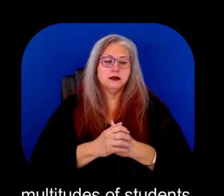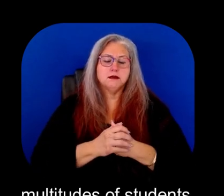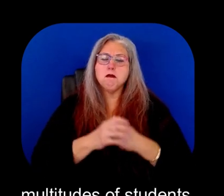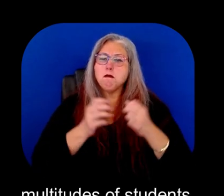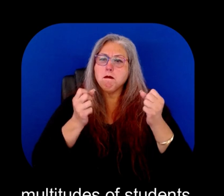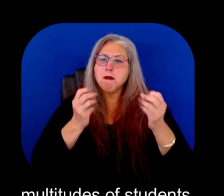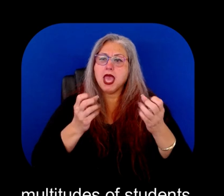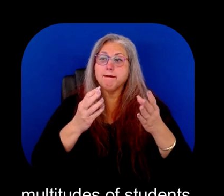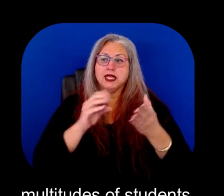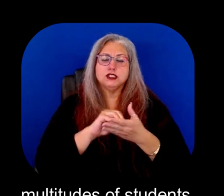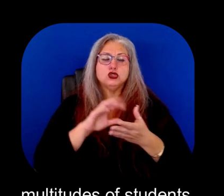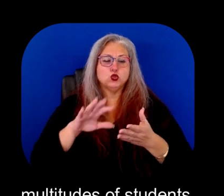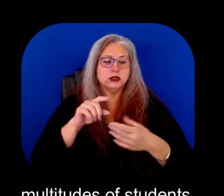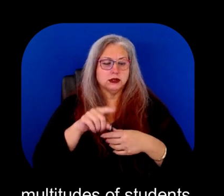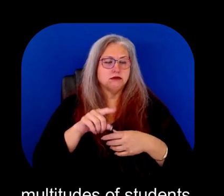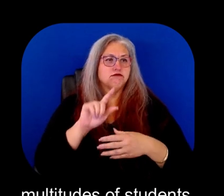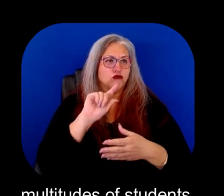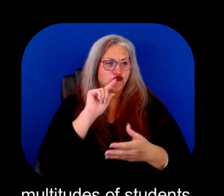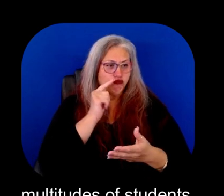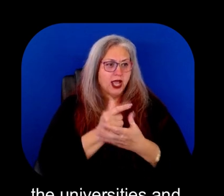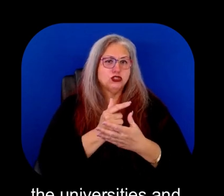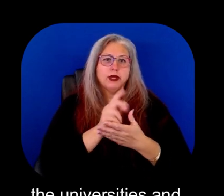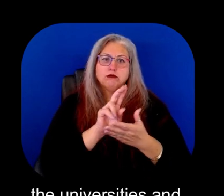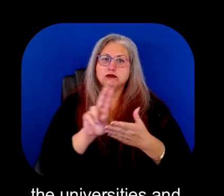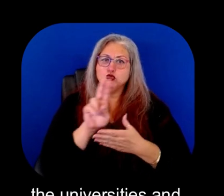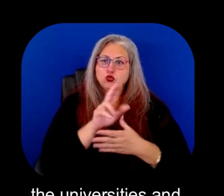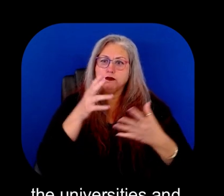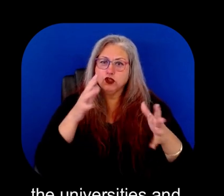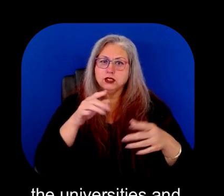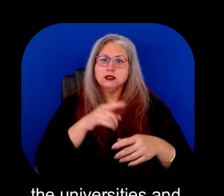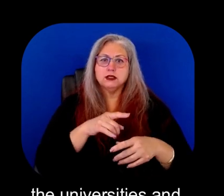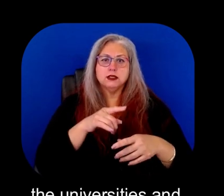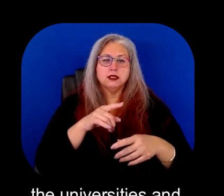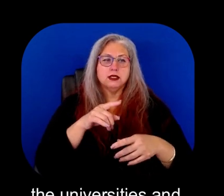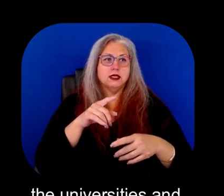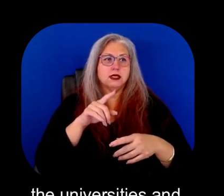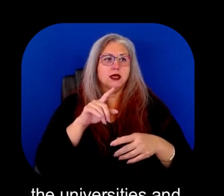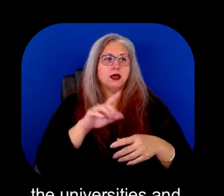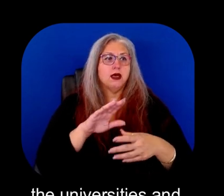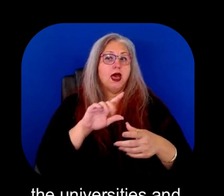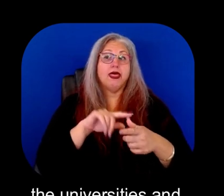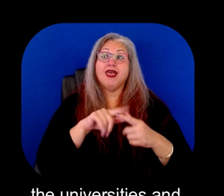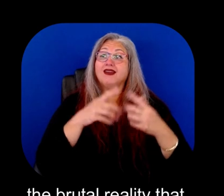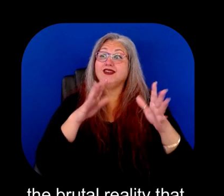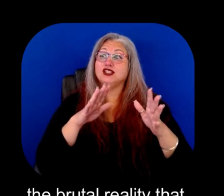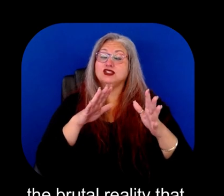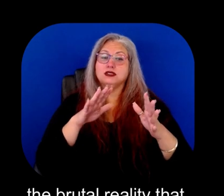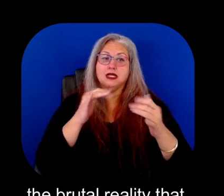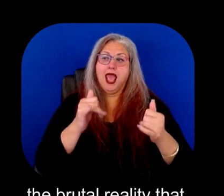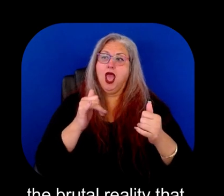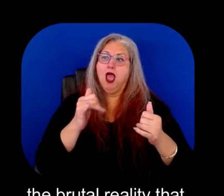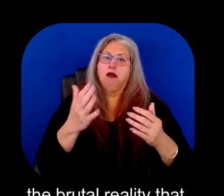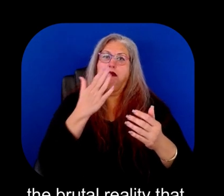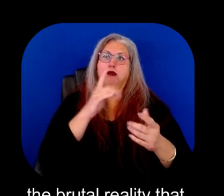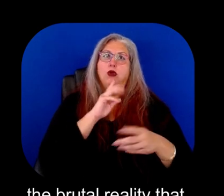Multitudes of students would graduate from the universities and only to be faced with the brutal reality that